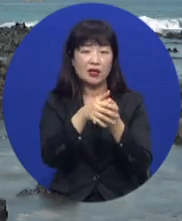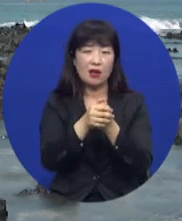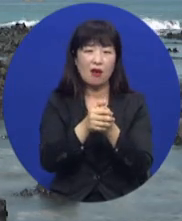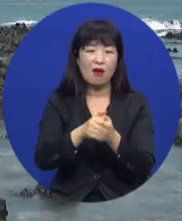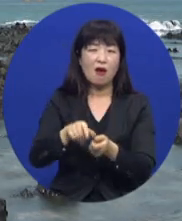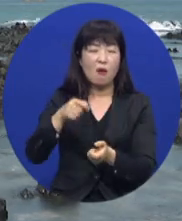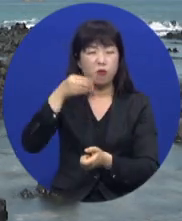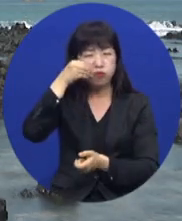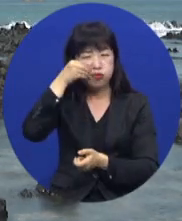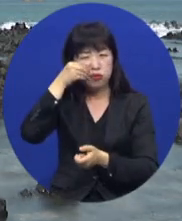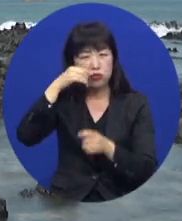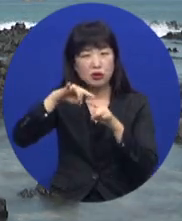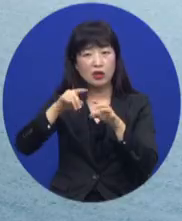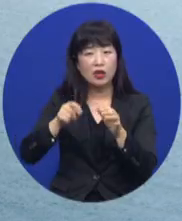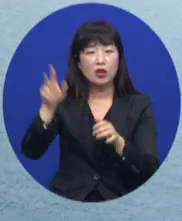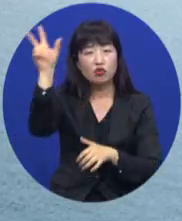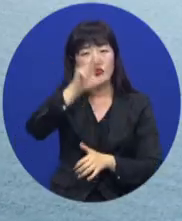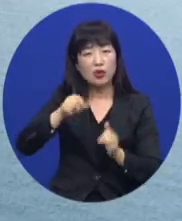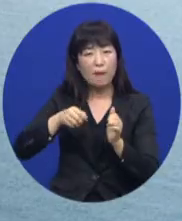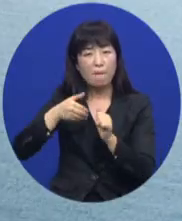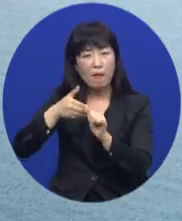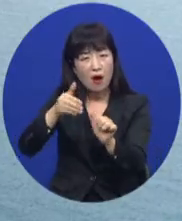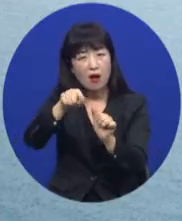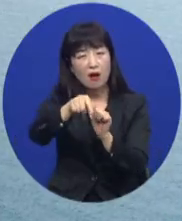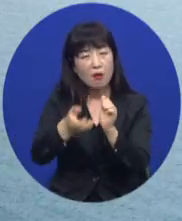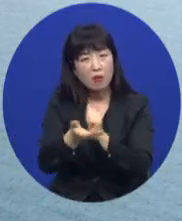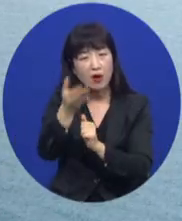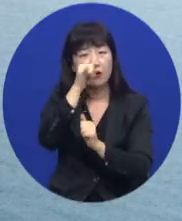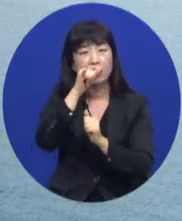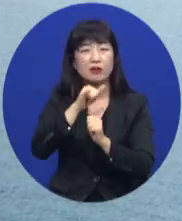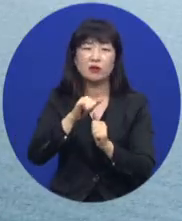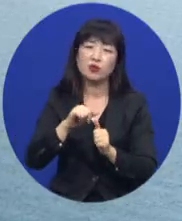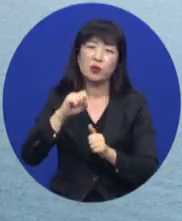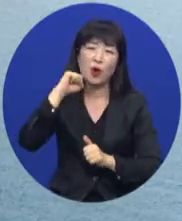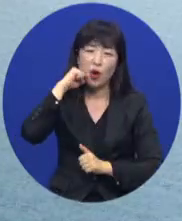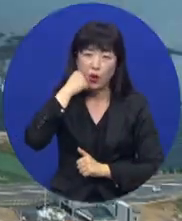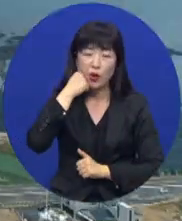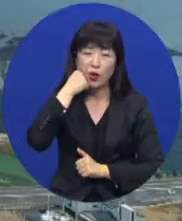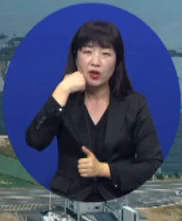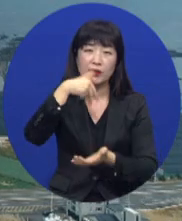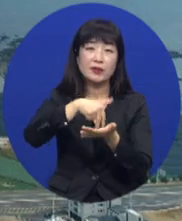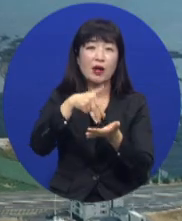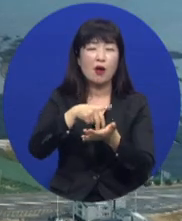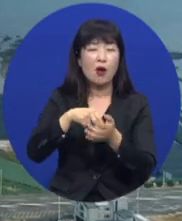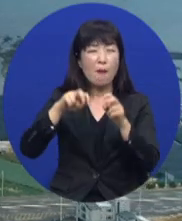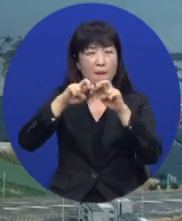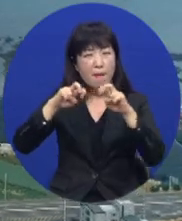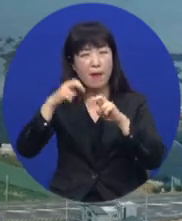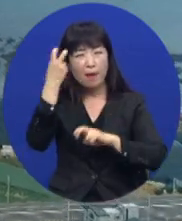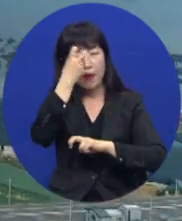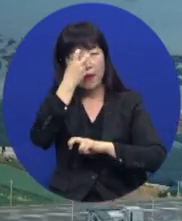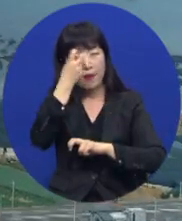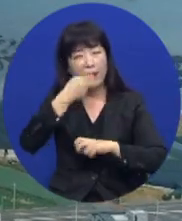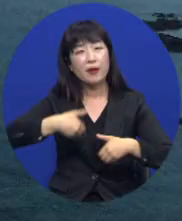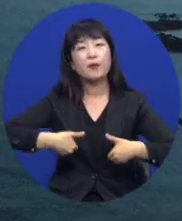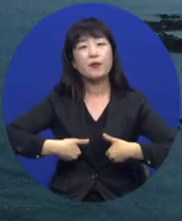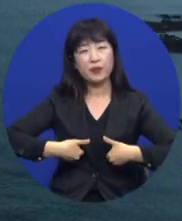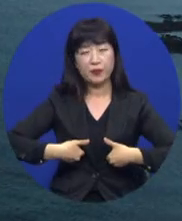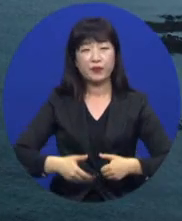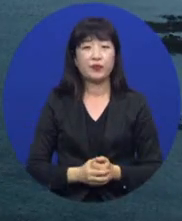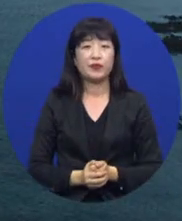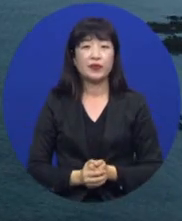전력을 육지 론 보내는 계획에 차질이 우려된다는 지적도 나오고 있어 보다 면밀한 전력계 외 검토가 필요해